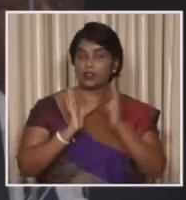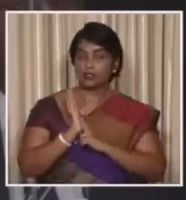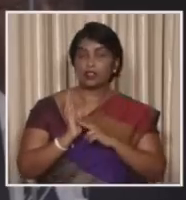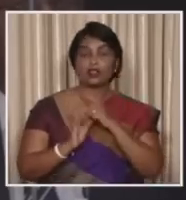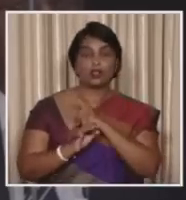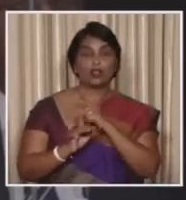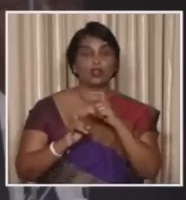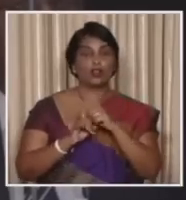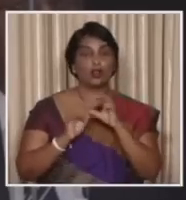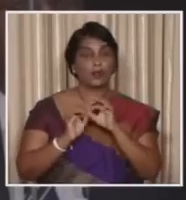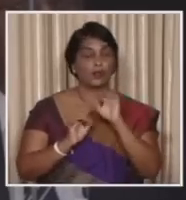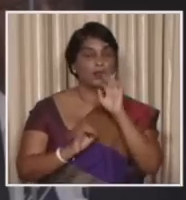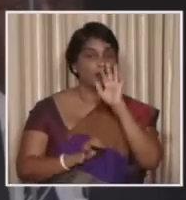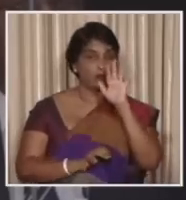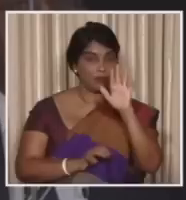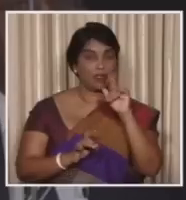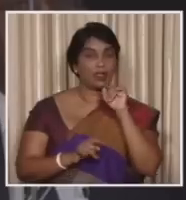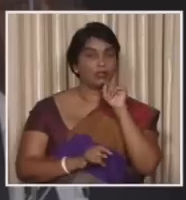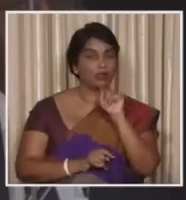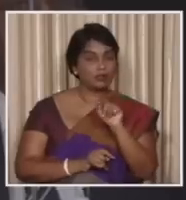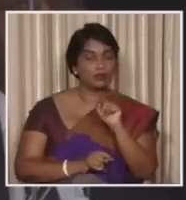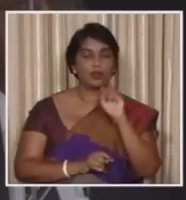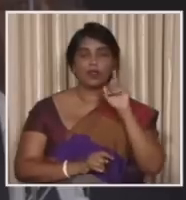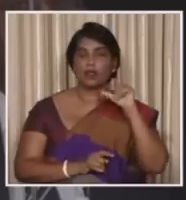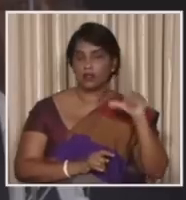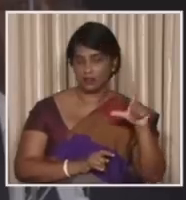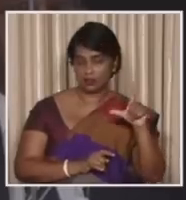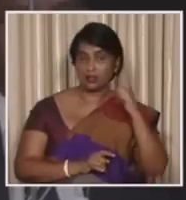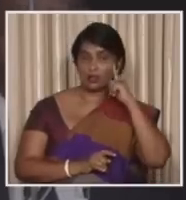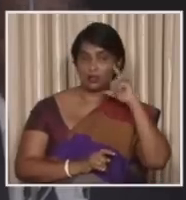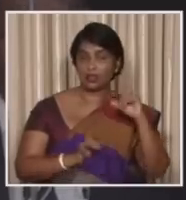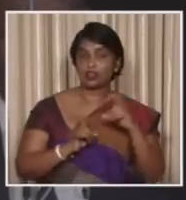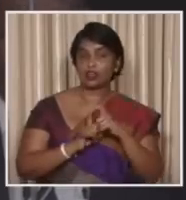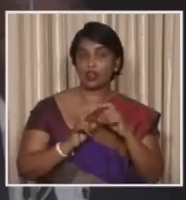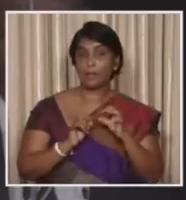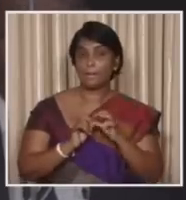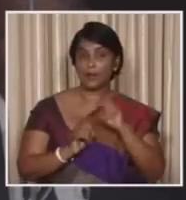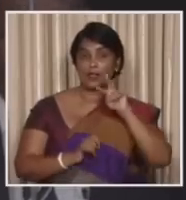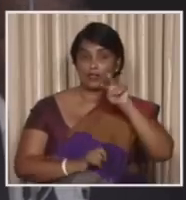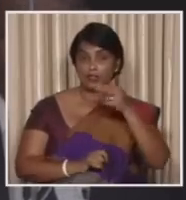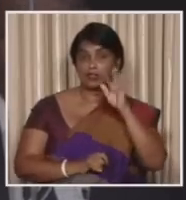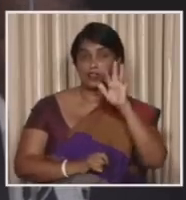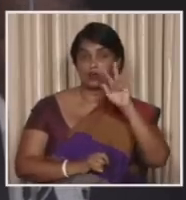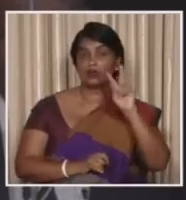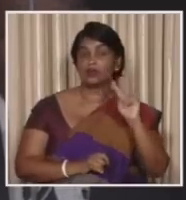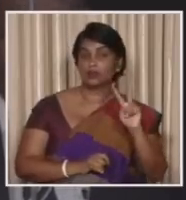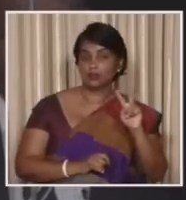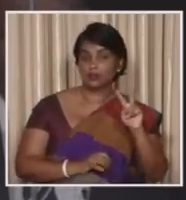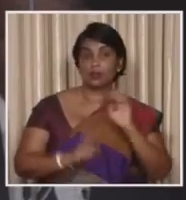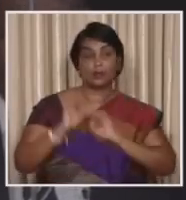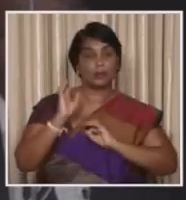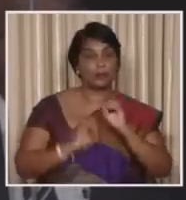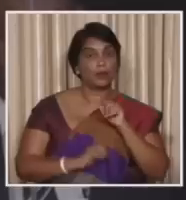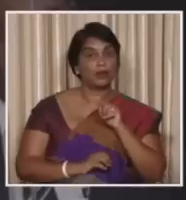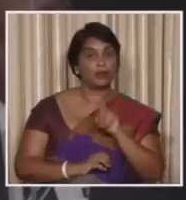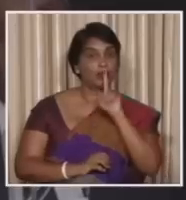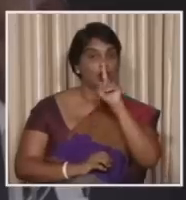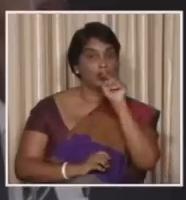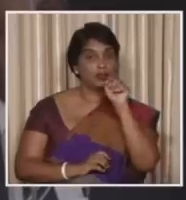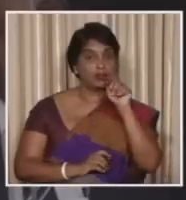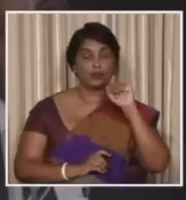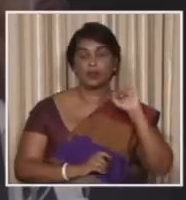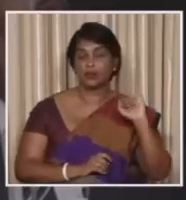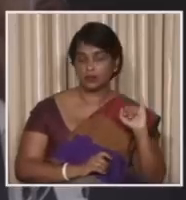बिलियन नमयाई प्रतिशत दशम हताय चीन डॉलर बिलियन देशी आनू देखाई प्रतिशत एकाई दशम